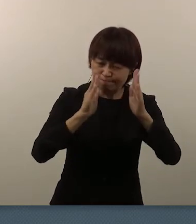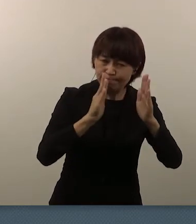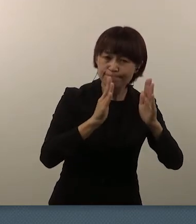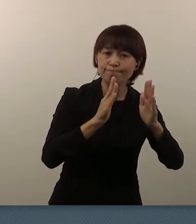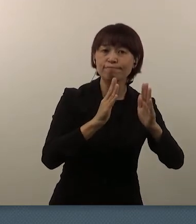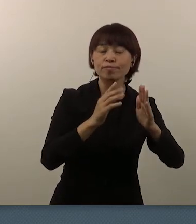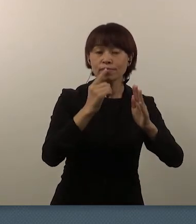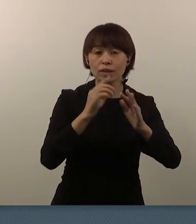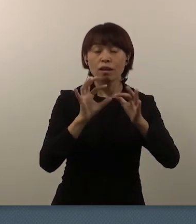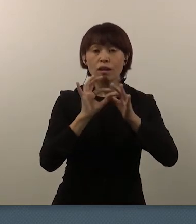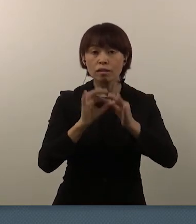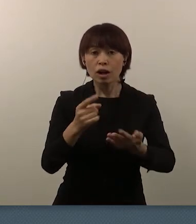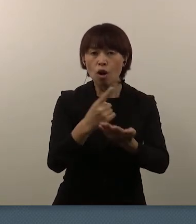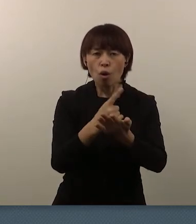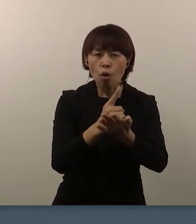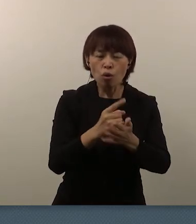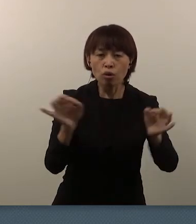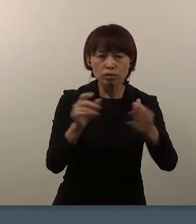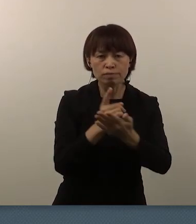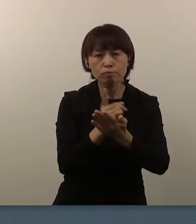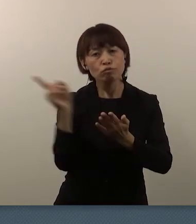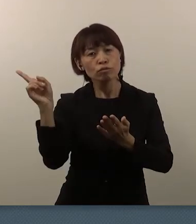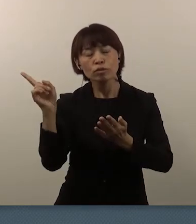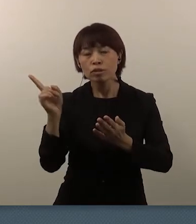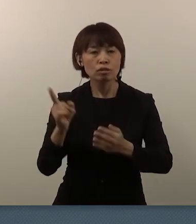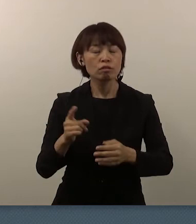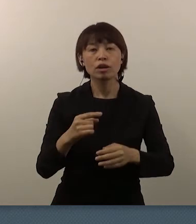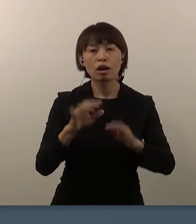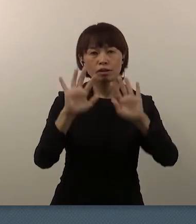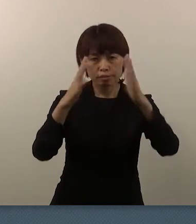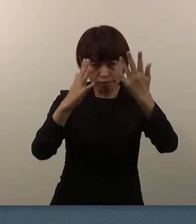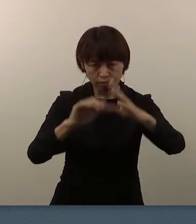然変えたとかっていう意識は全くありません。